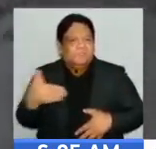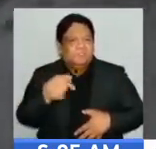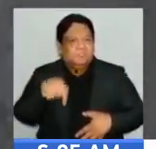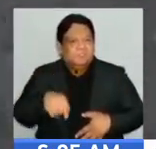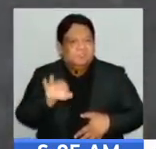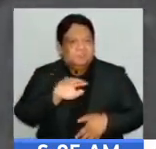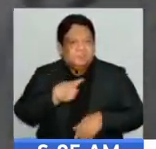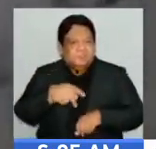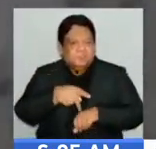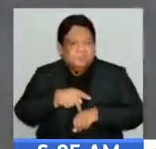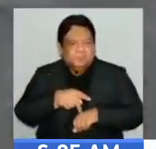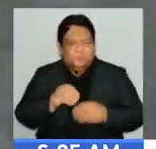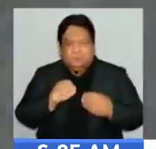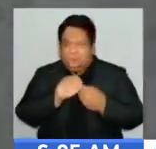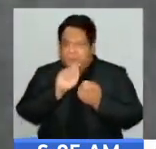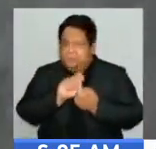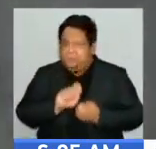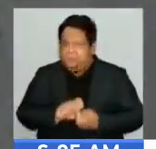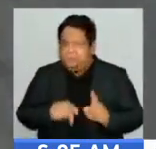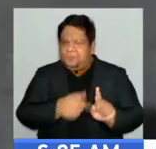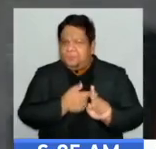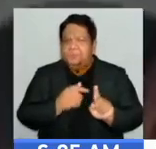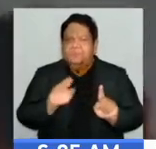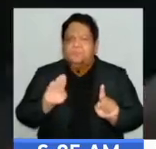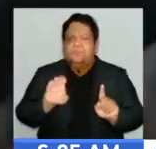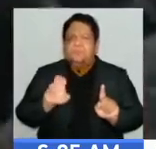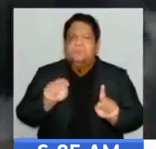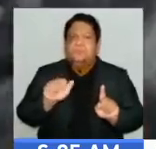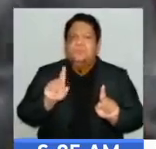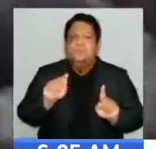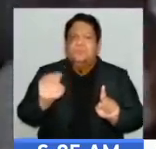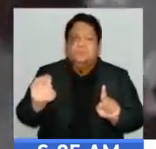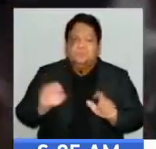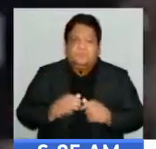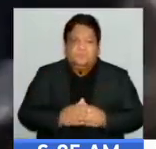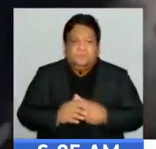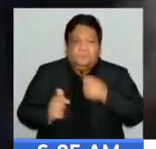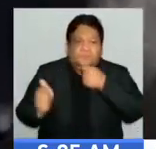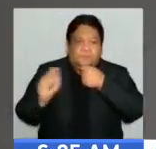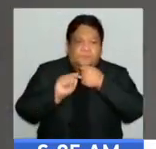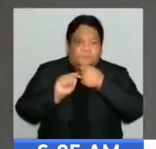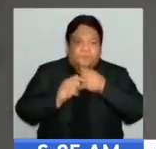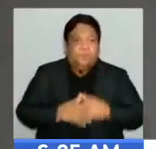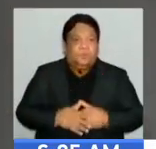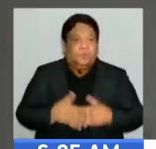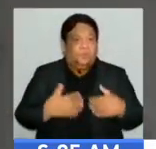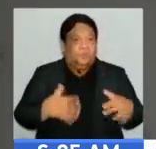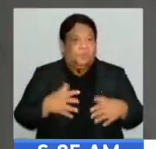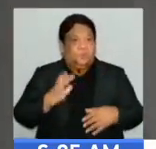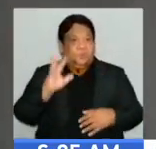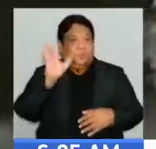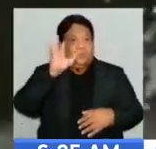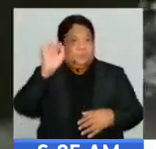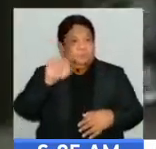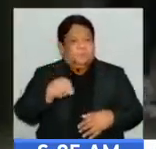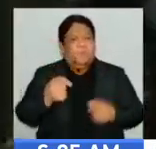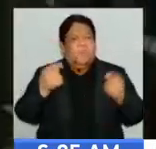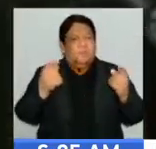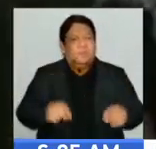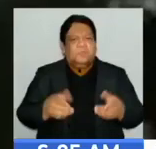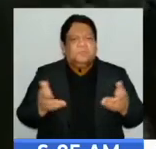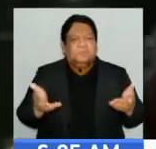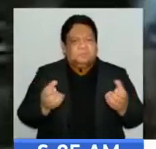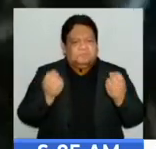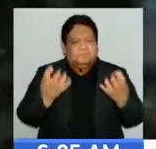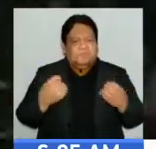Rez pambihira pero hindi lang miminsan nangyari ang ganitong pagkak sa baybay ng sang katerbang isda na